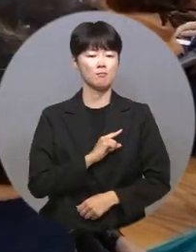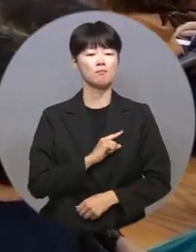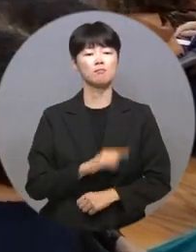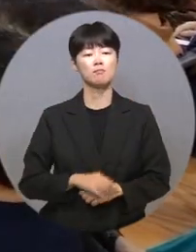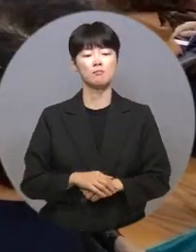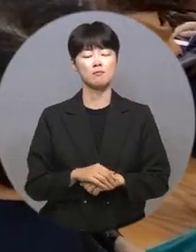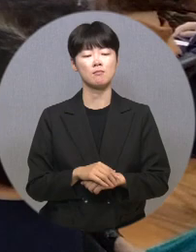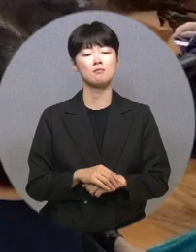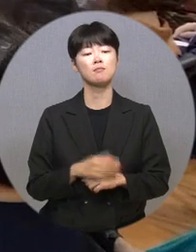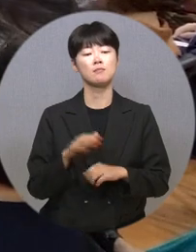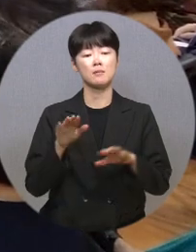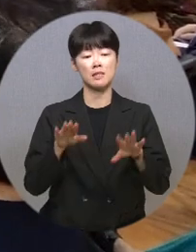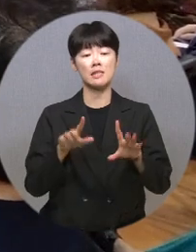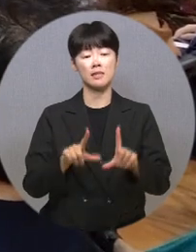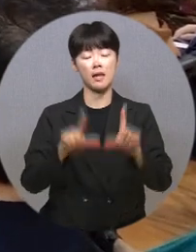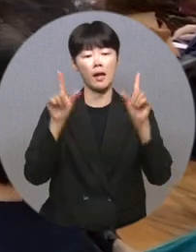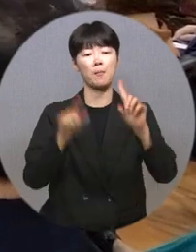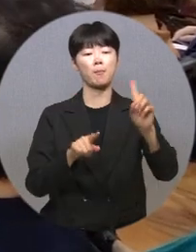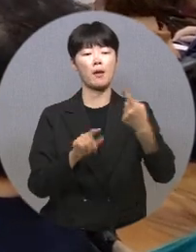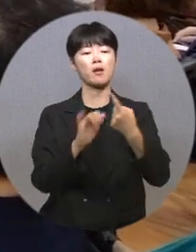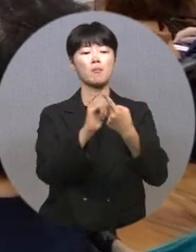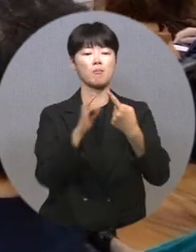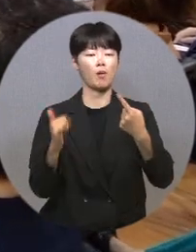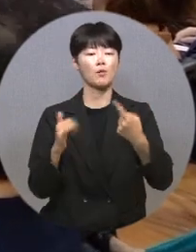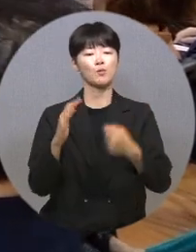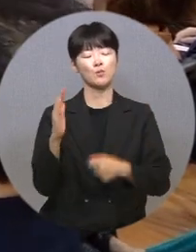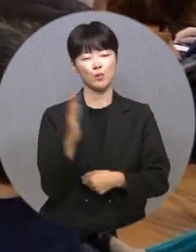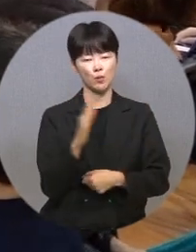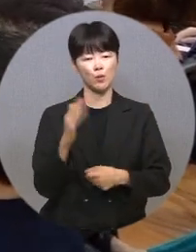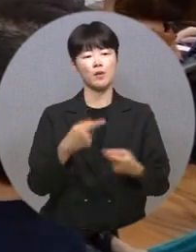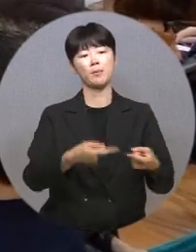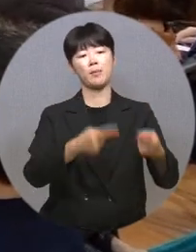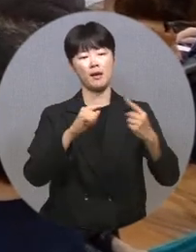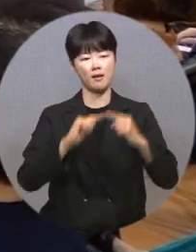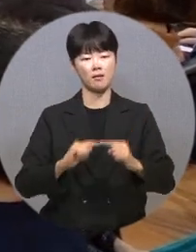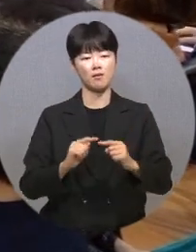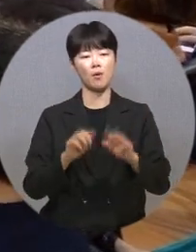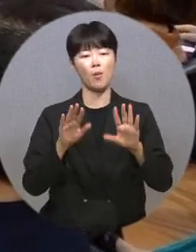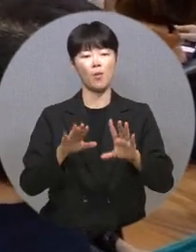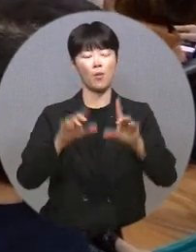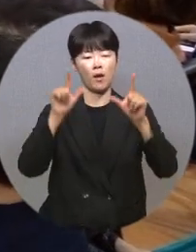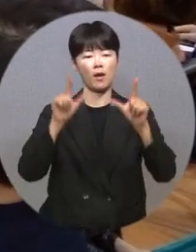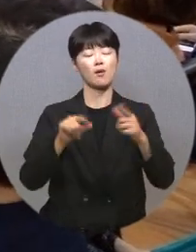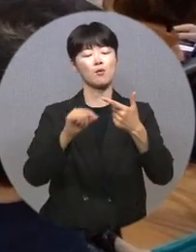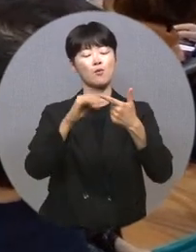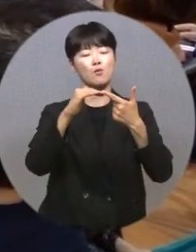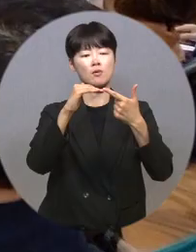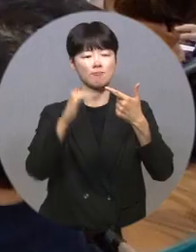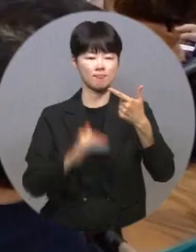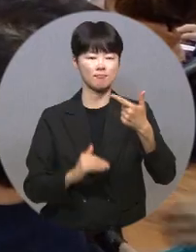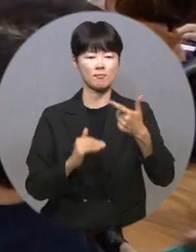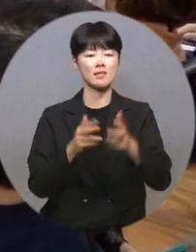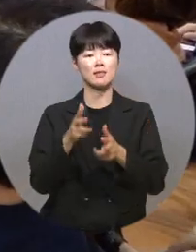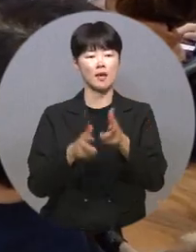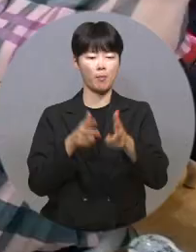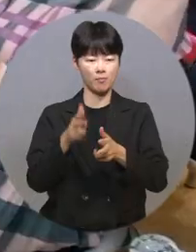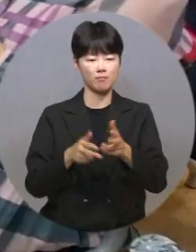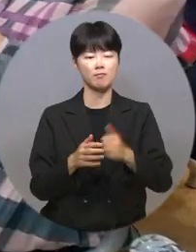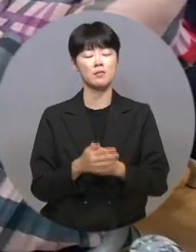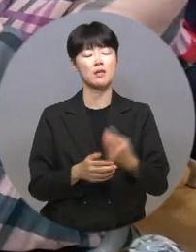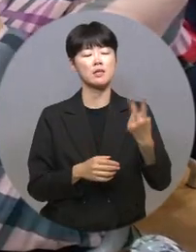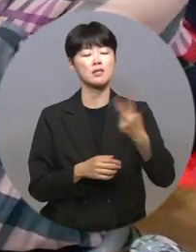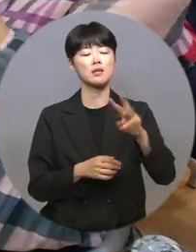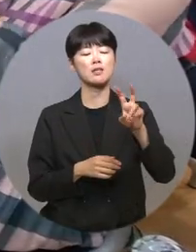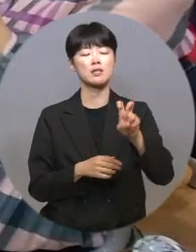총회에는 100여 명의 주민들이 참여해 당해 연도 하반기 자치회 자체 사업과